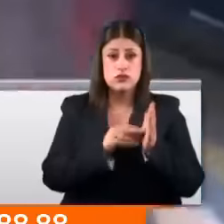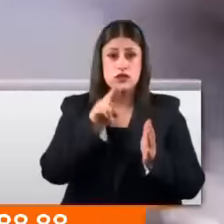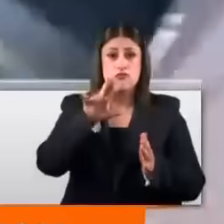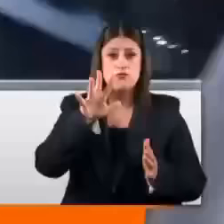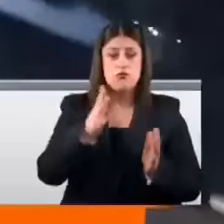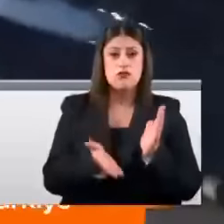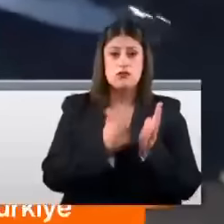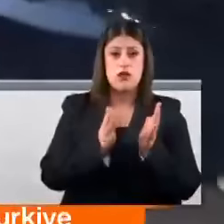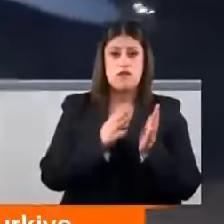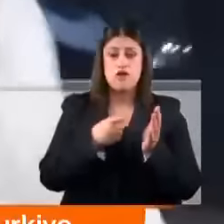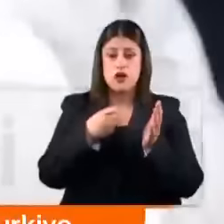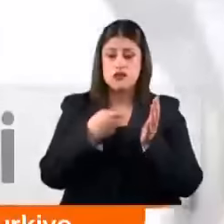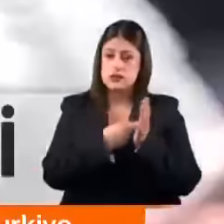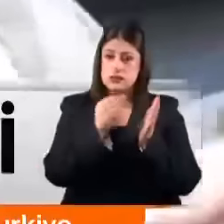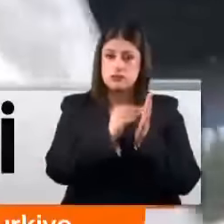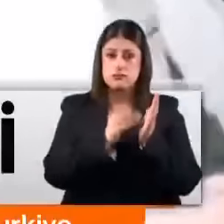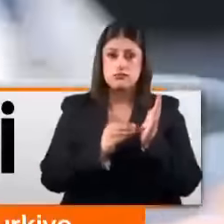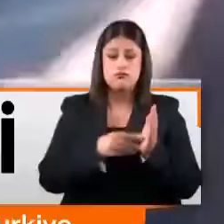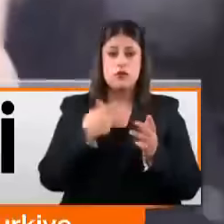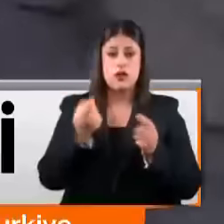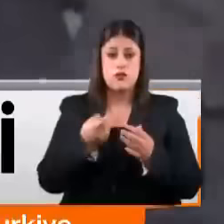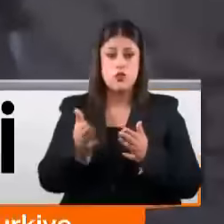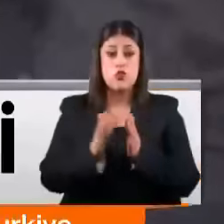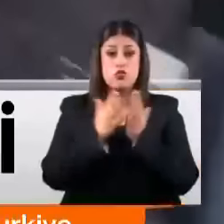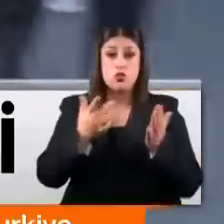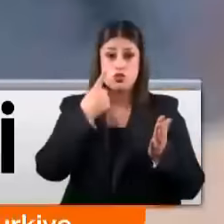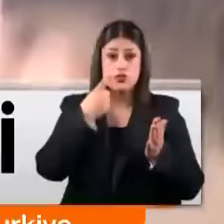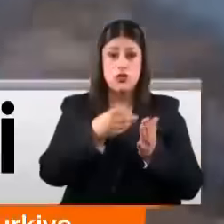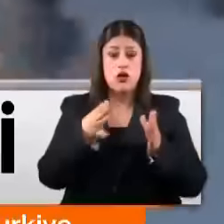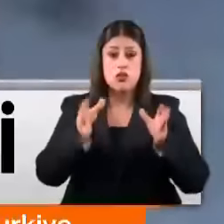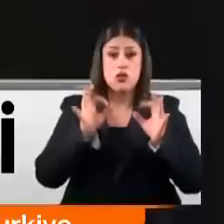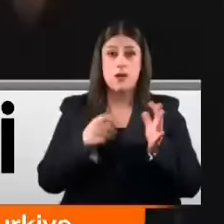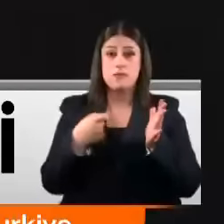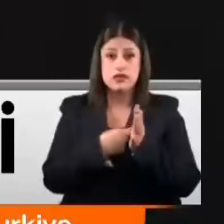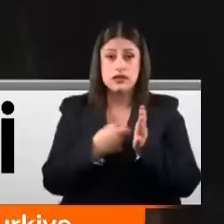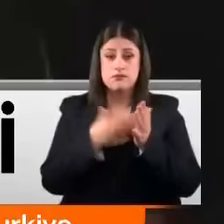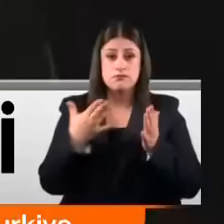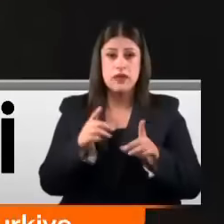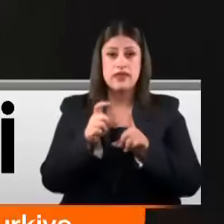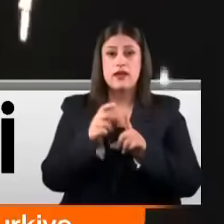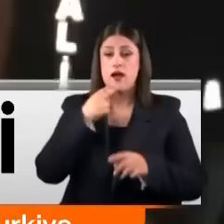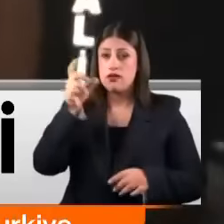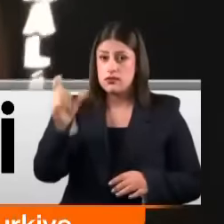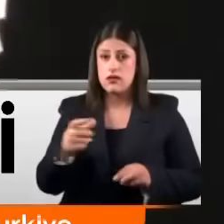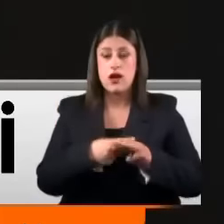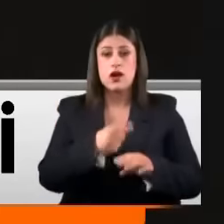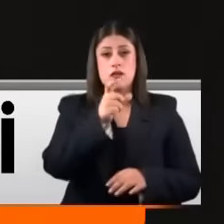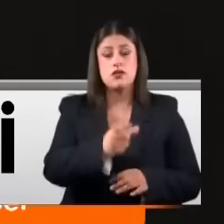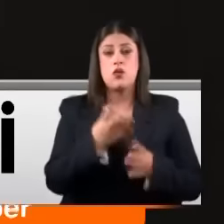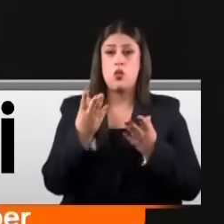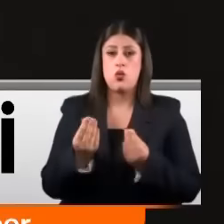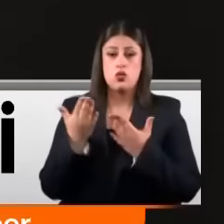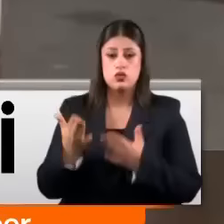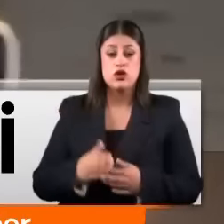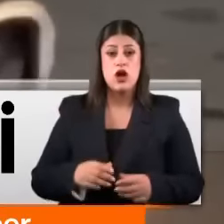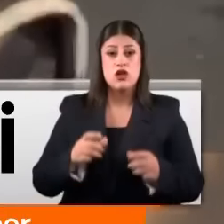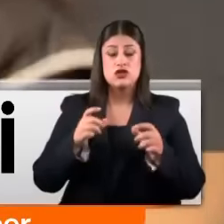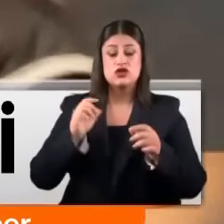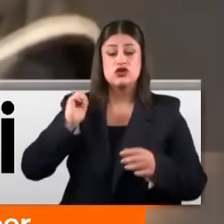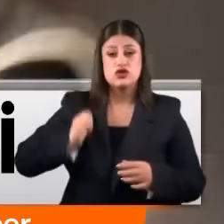sayfalık iddianame düzenledi. Dosyada geçen en kritik isimlerse Dilan ve Engin Polat oldu. Savcılık Polat